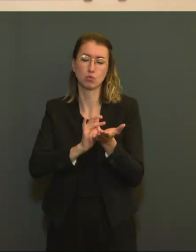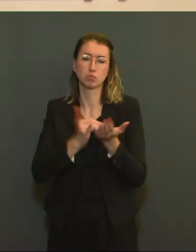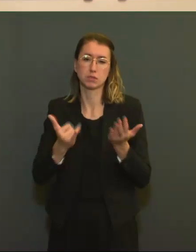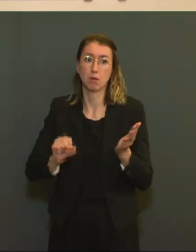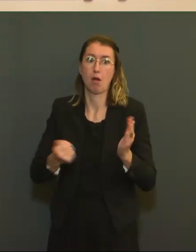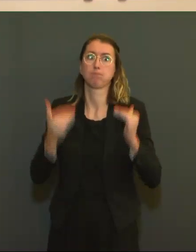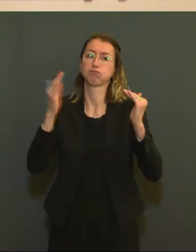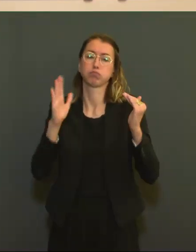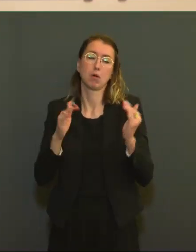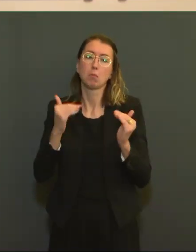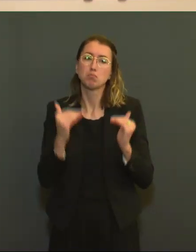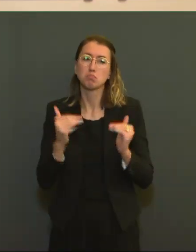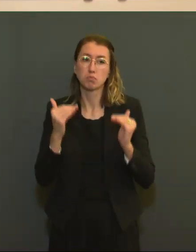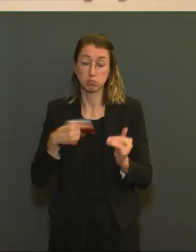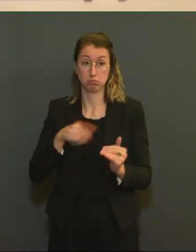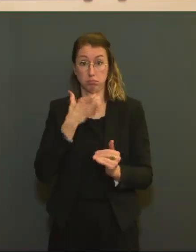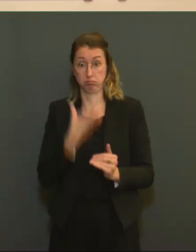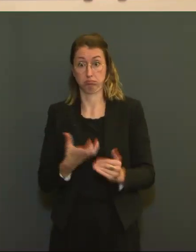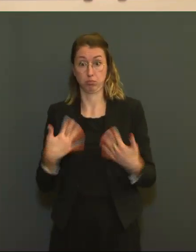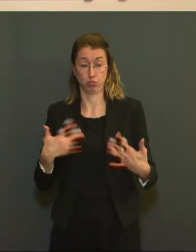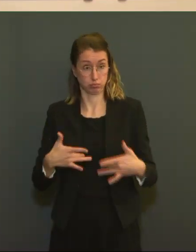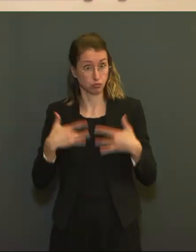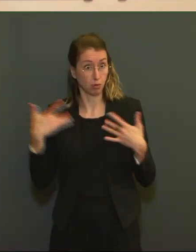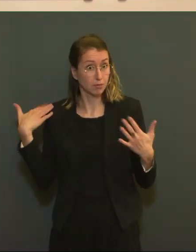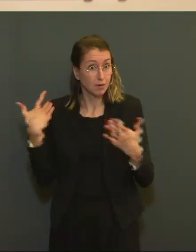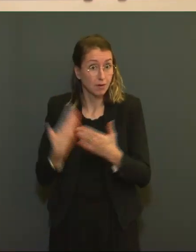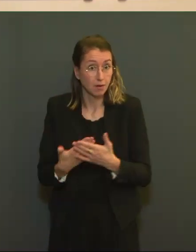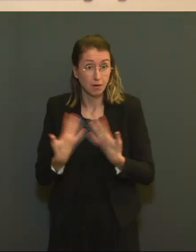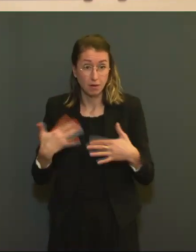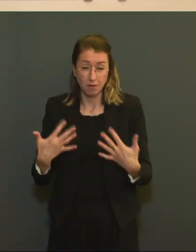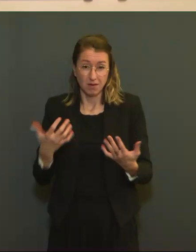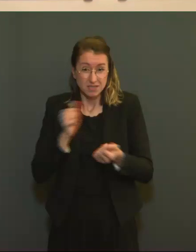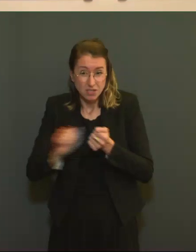que nous sommes dans les situations extrêmes que d'autres pays n'appliquent pas.